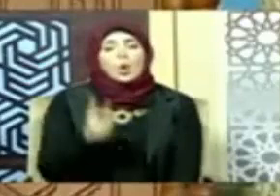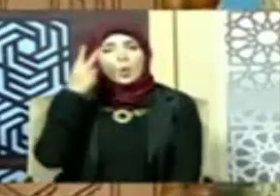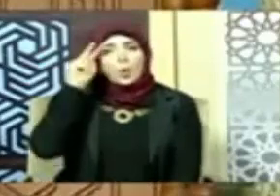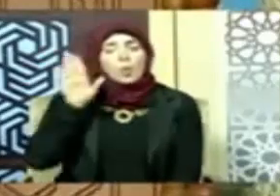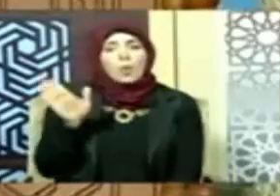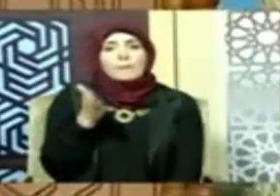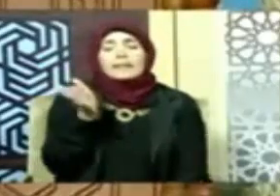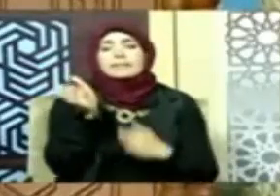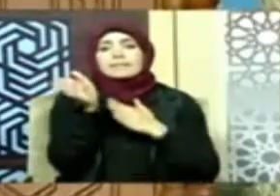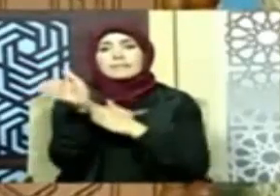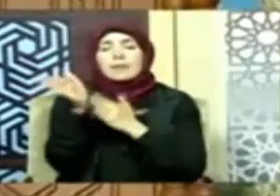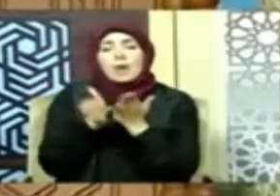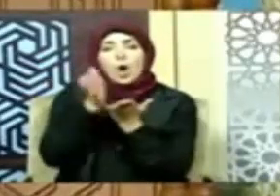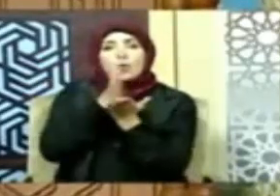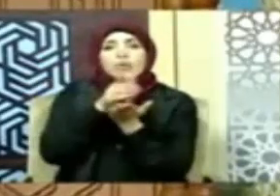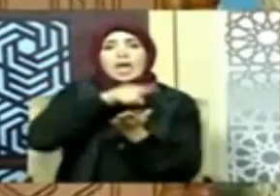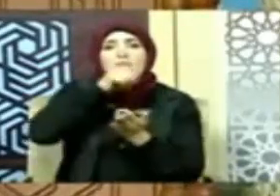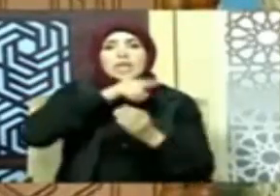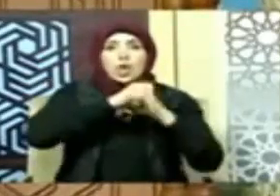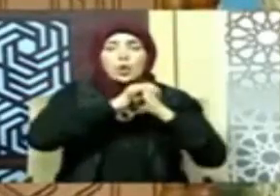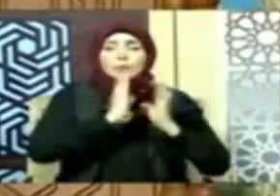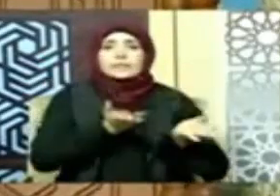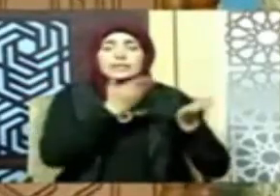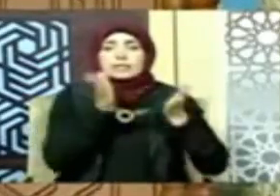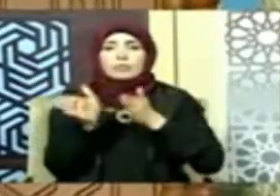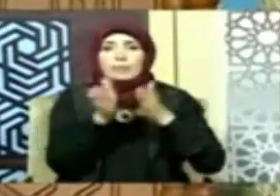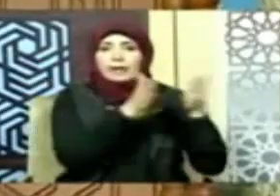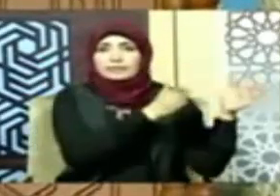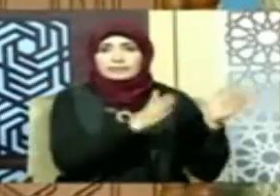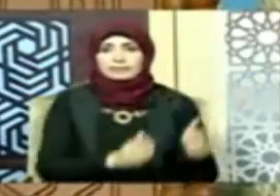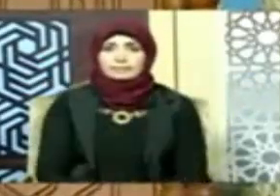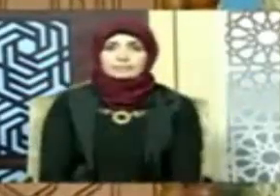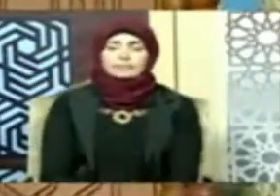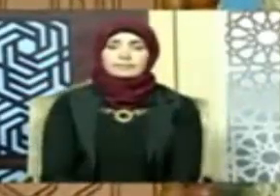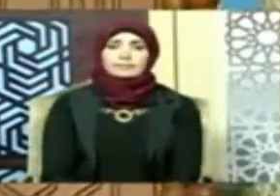تبع هداه إلى يوم الدين، وبعد: